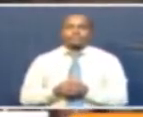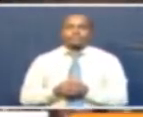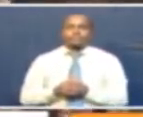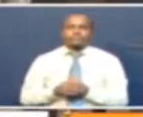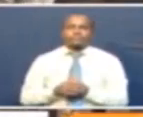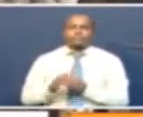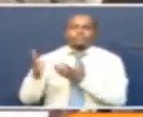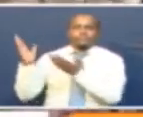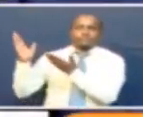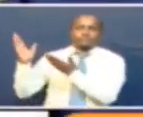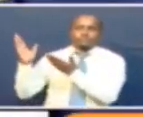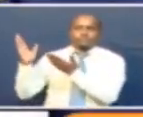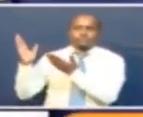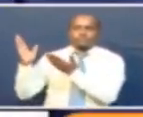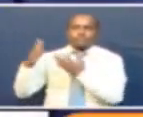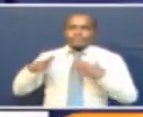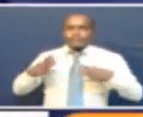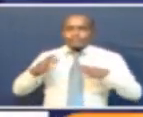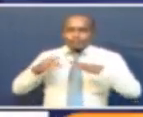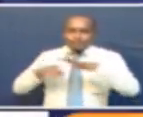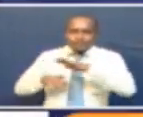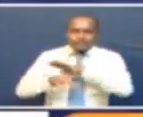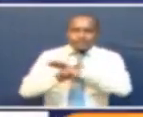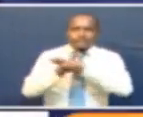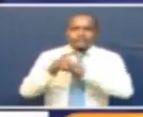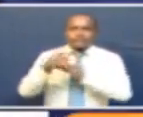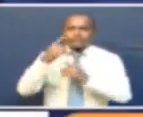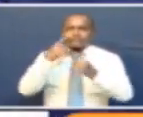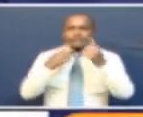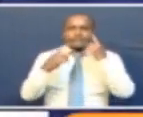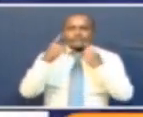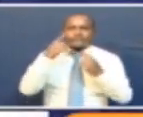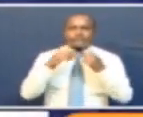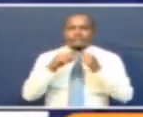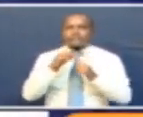Ndivyo walivyoingia na vilio.